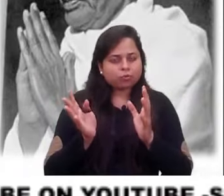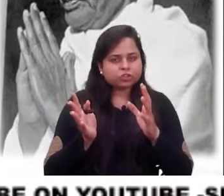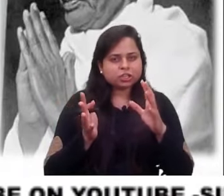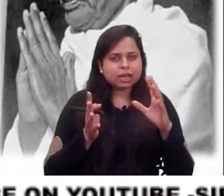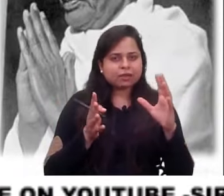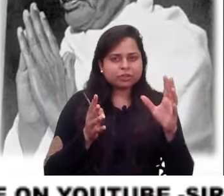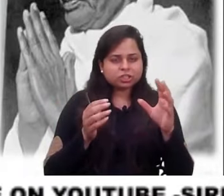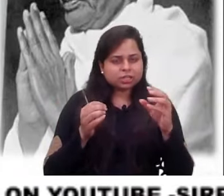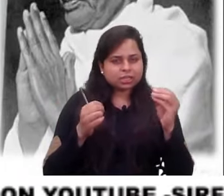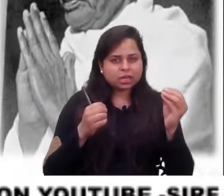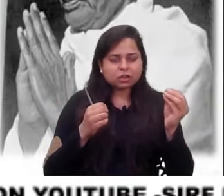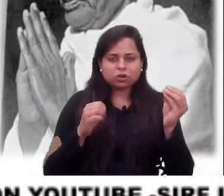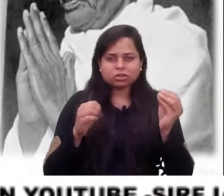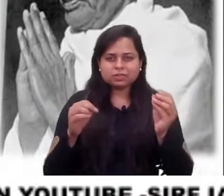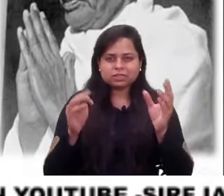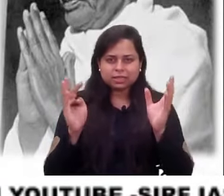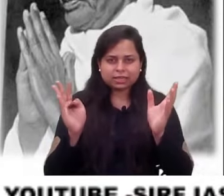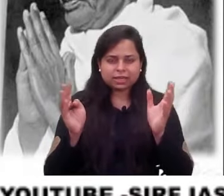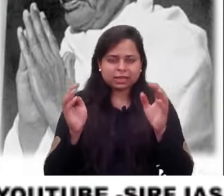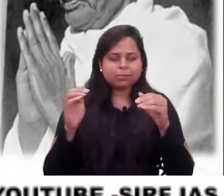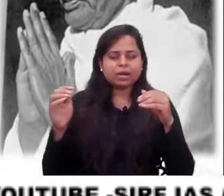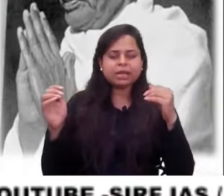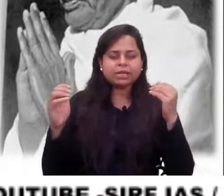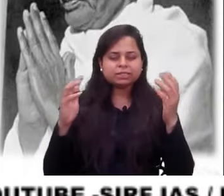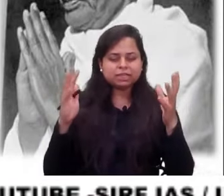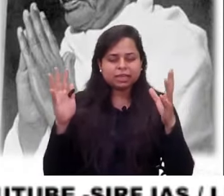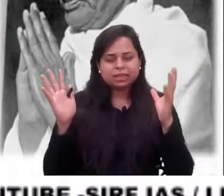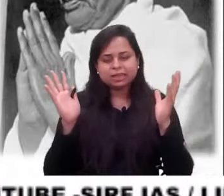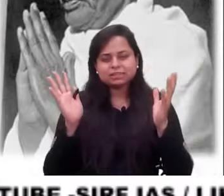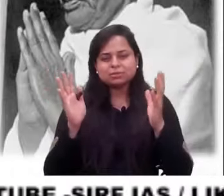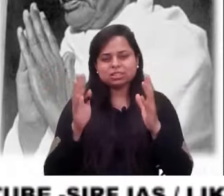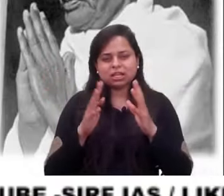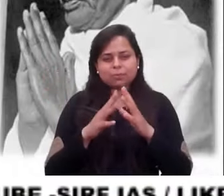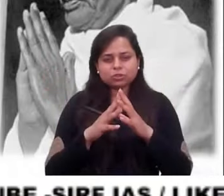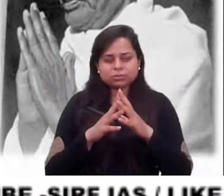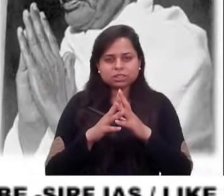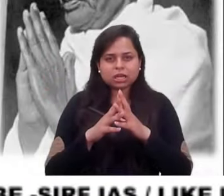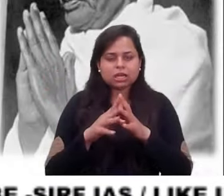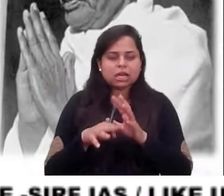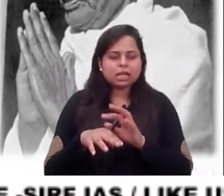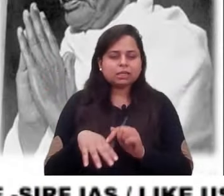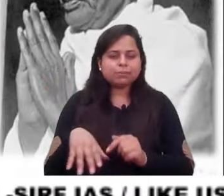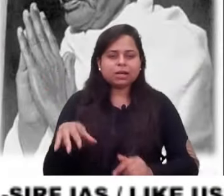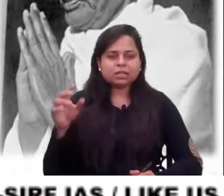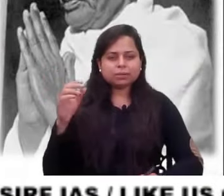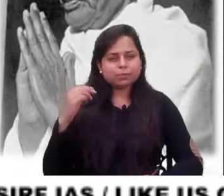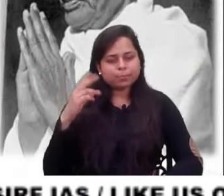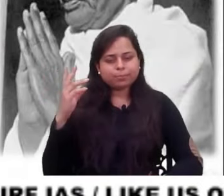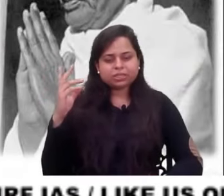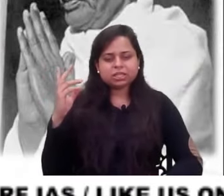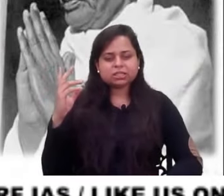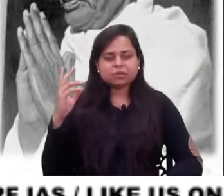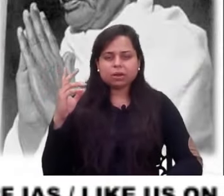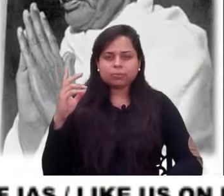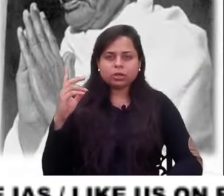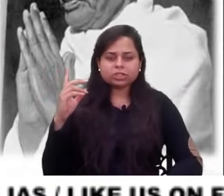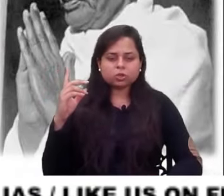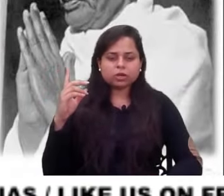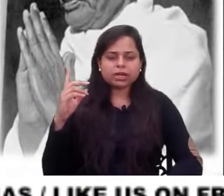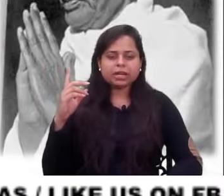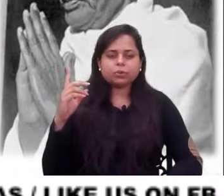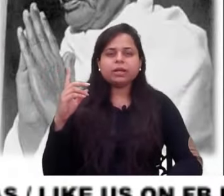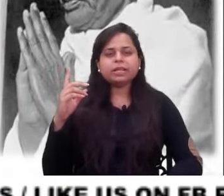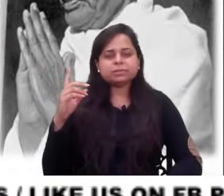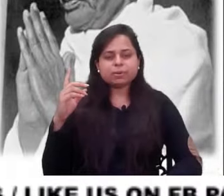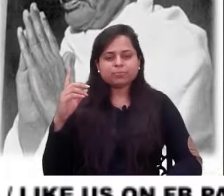थिस क्विज़ क्या कॉन्ट्रोवर्सी रहित गहरा बड़ा इंट्रस्टिंग है या समझेगा आपको समझ का यह बात अगर पीछे की तरफ आपको